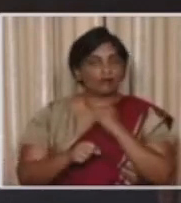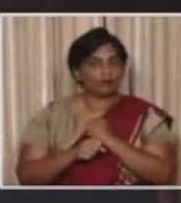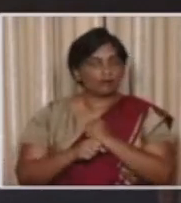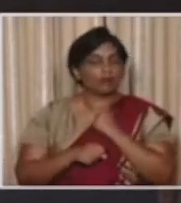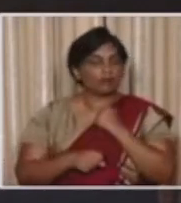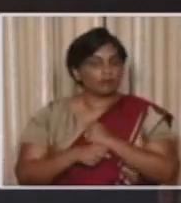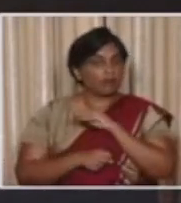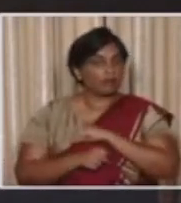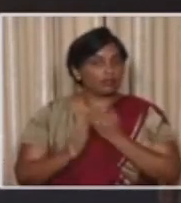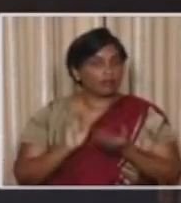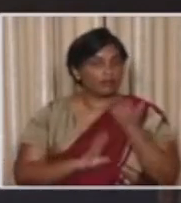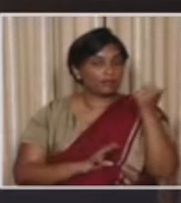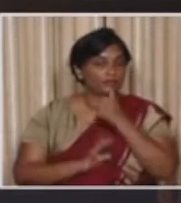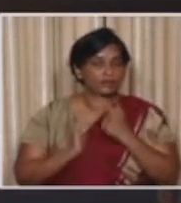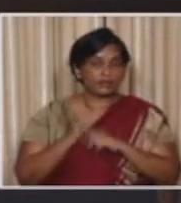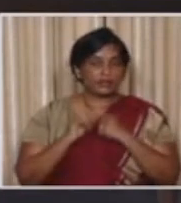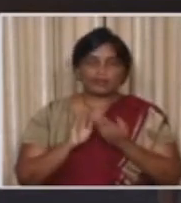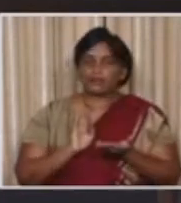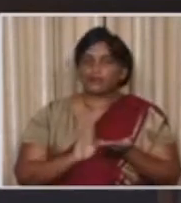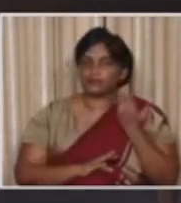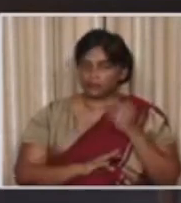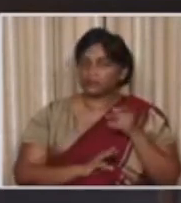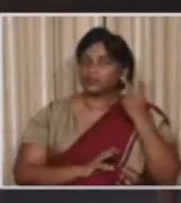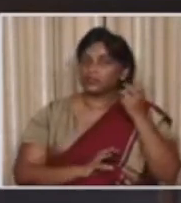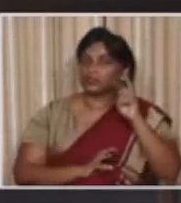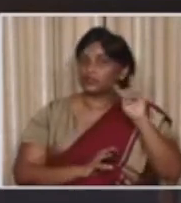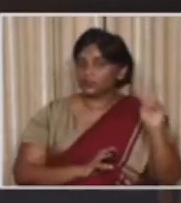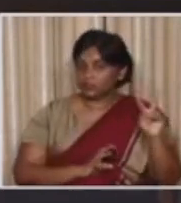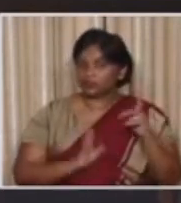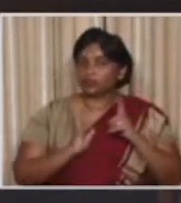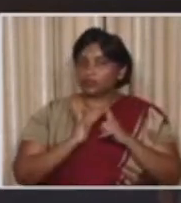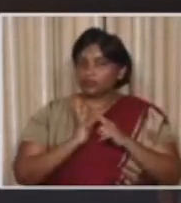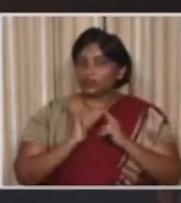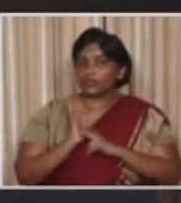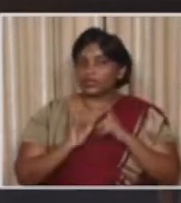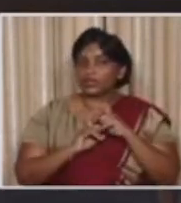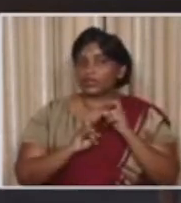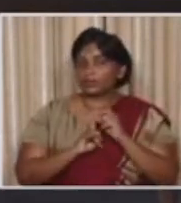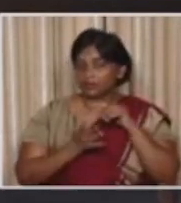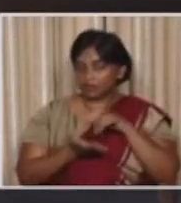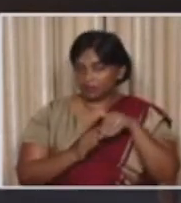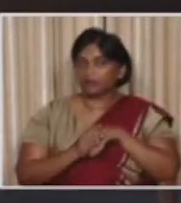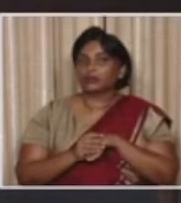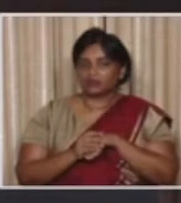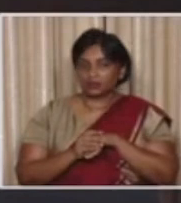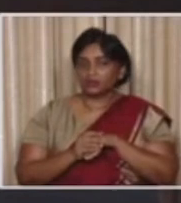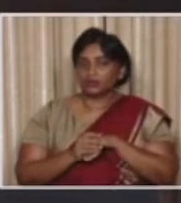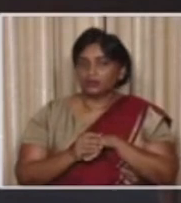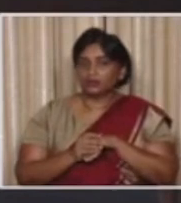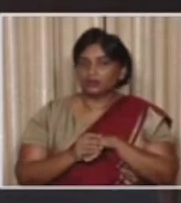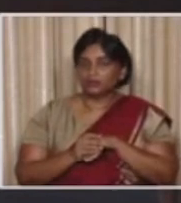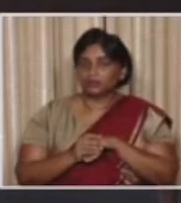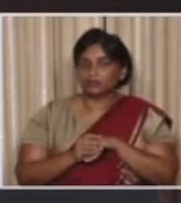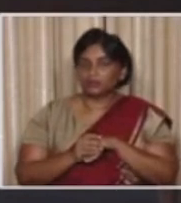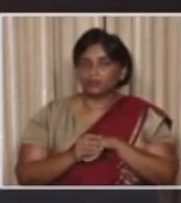රජයේ ආදායම වැඩි කරගන්න මත්පැන් බද්ද වැඩි කරන්නයි කියලා. 2022 UNDP එක කරා investment care